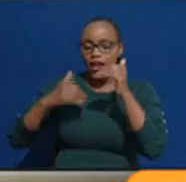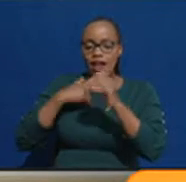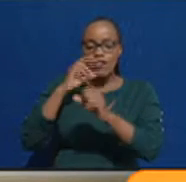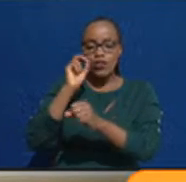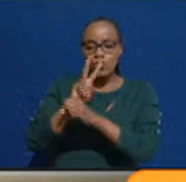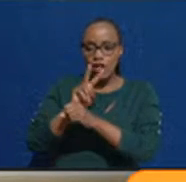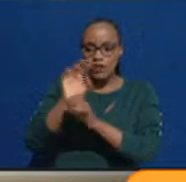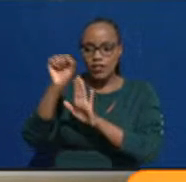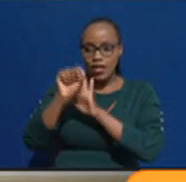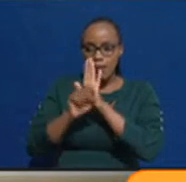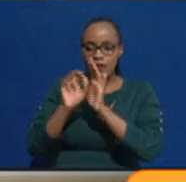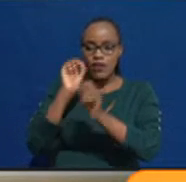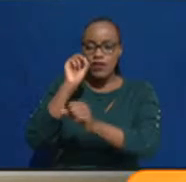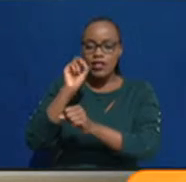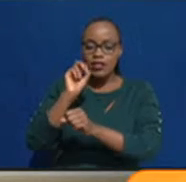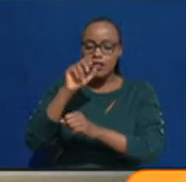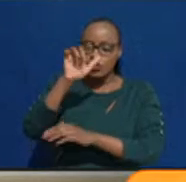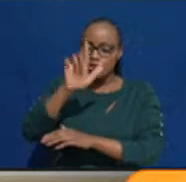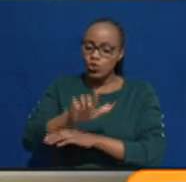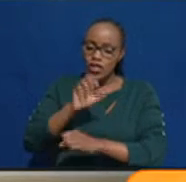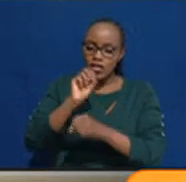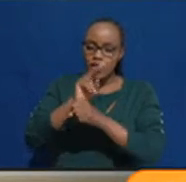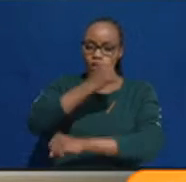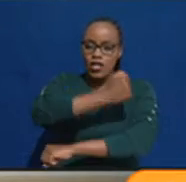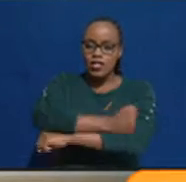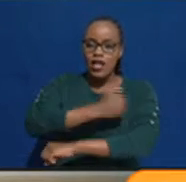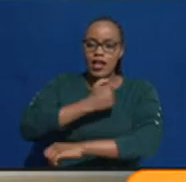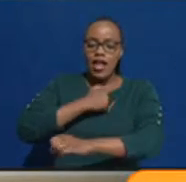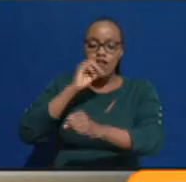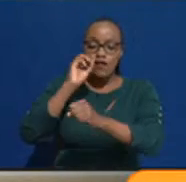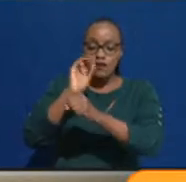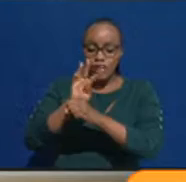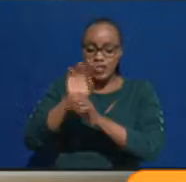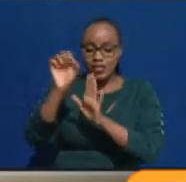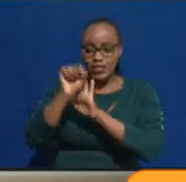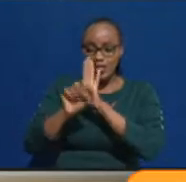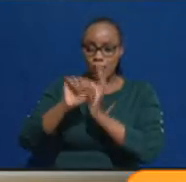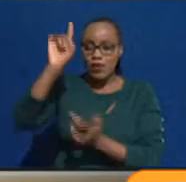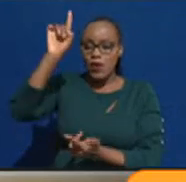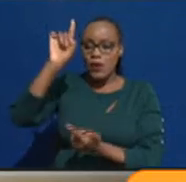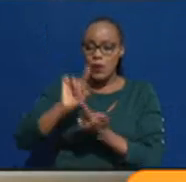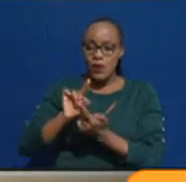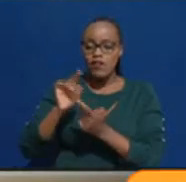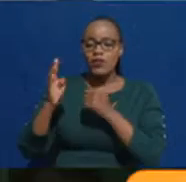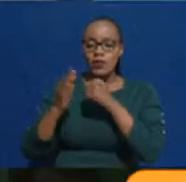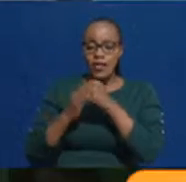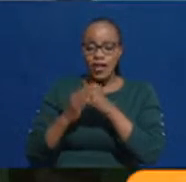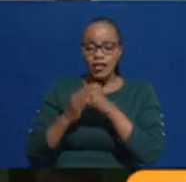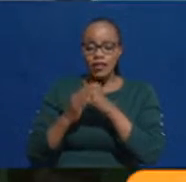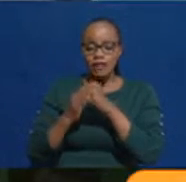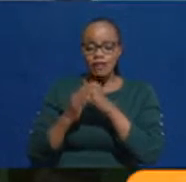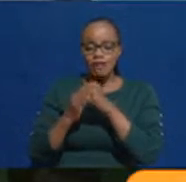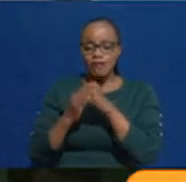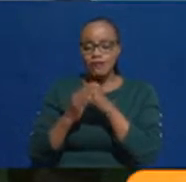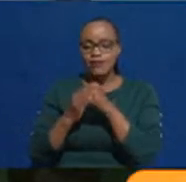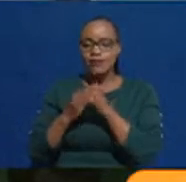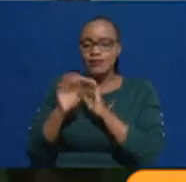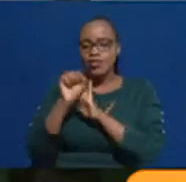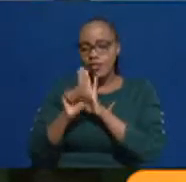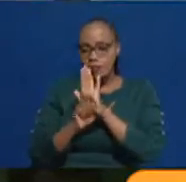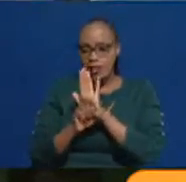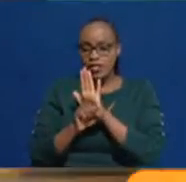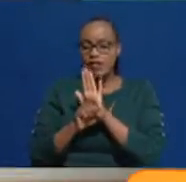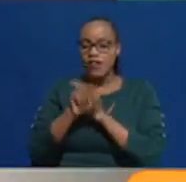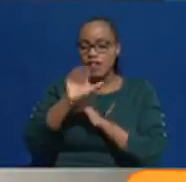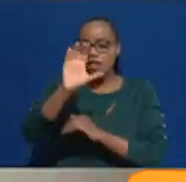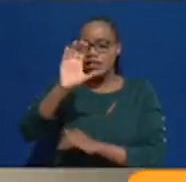12, na sekondari msingi ambao walikuwa na masomo 14 wakipunguziwa hadi 9. Kwenye mfumo